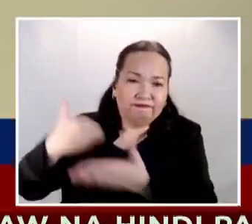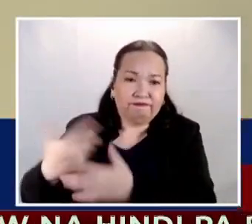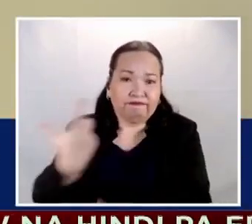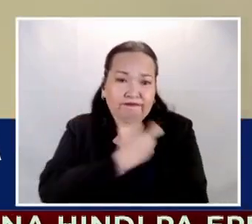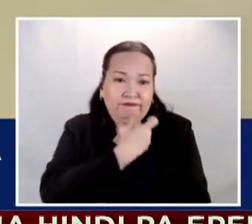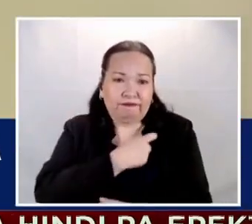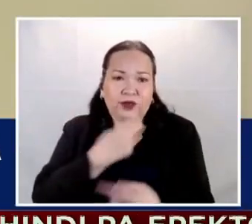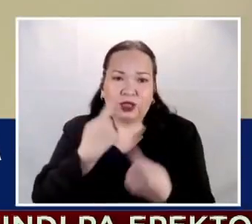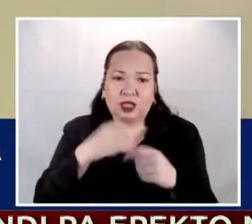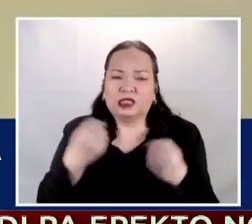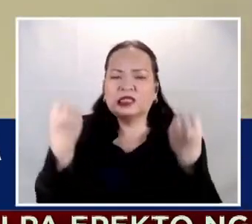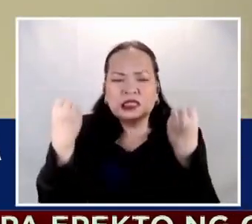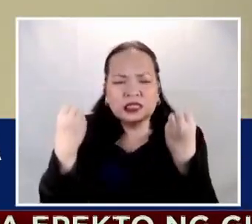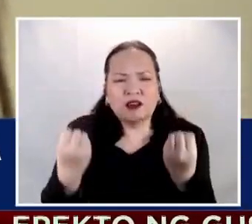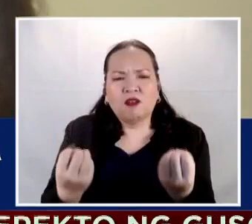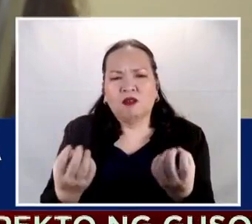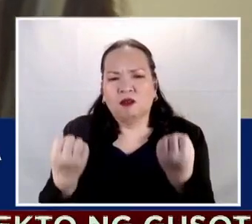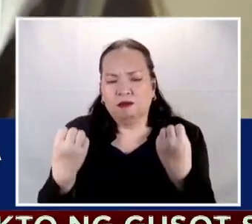we did lose